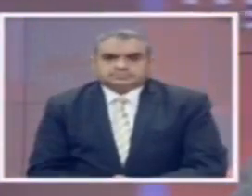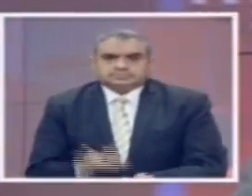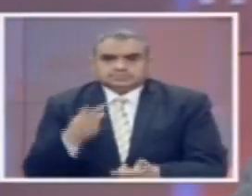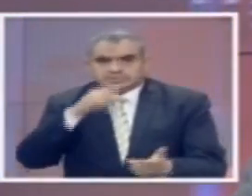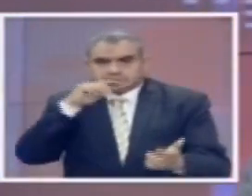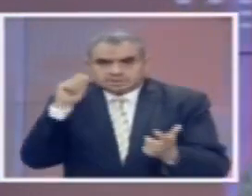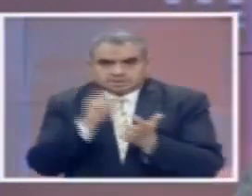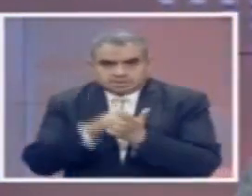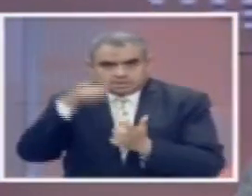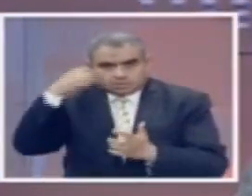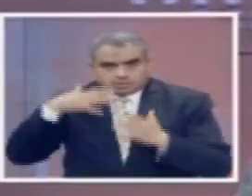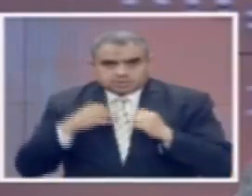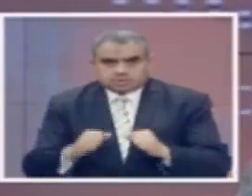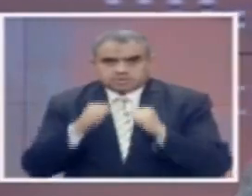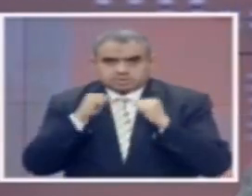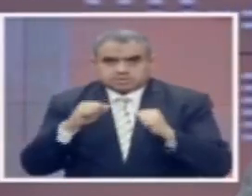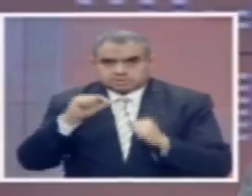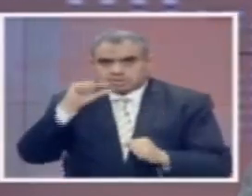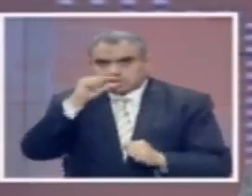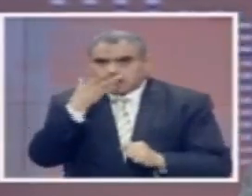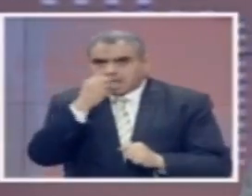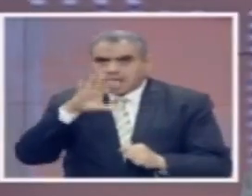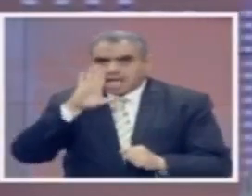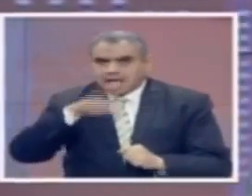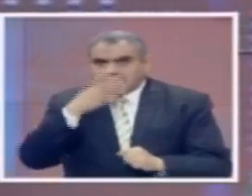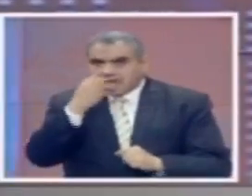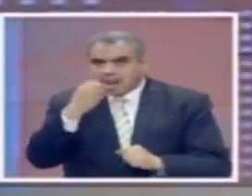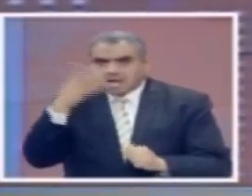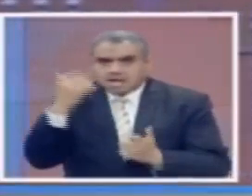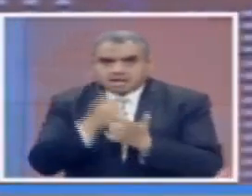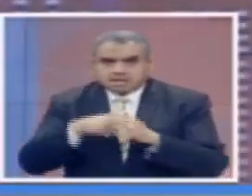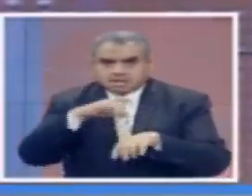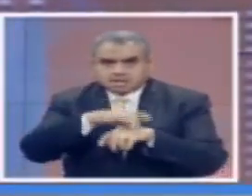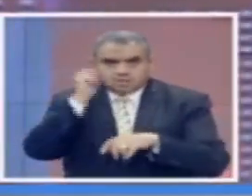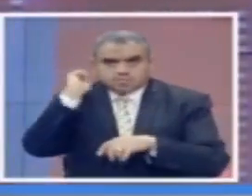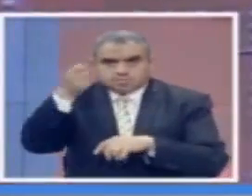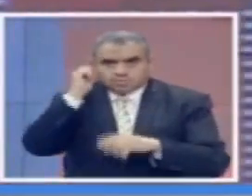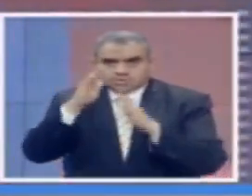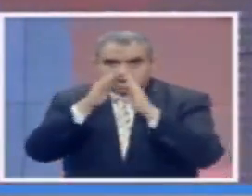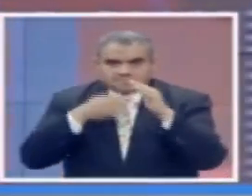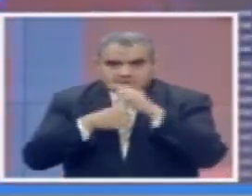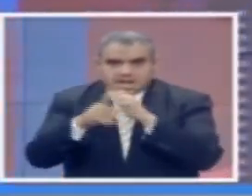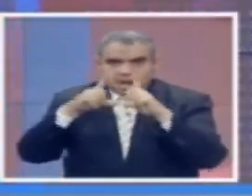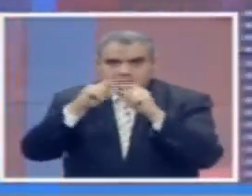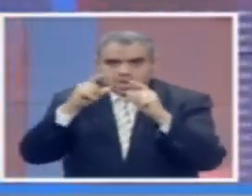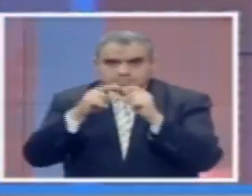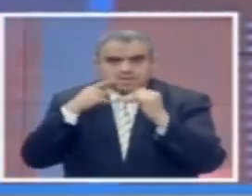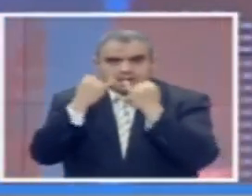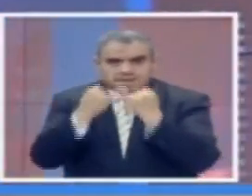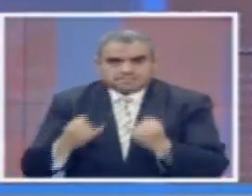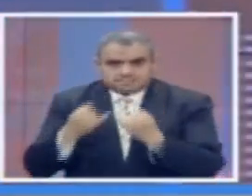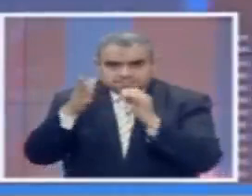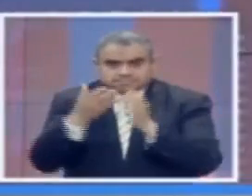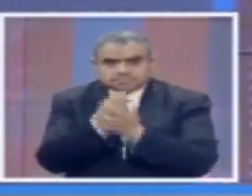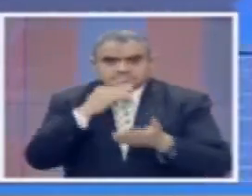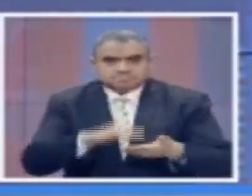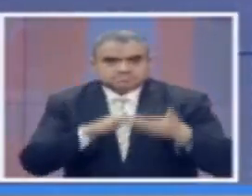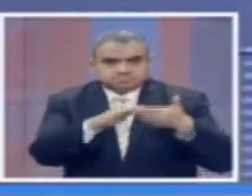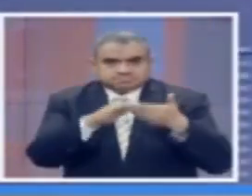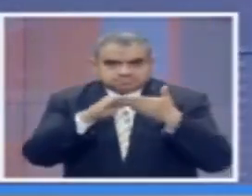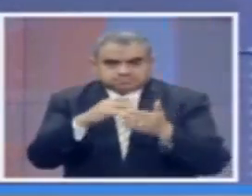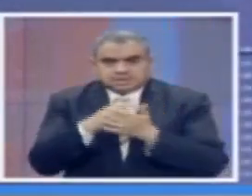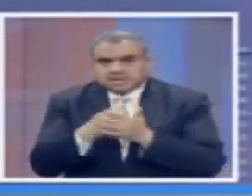هذا وقد أكدت وزيرة الصحة دكتور هالة زايد أن المستشفى المصري في لبنان يمثل صرحا طبيا متكاملا لتقديم الخدمات